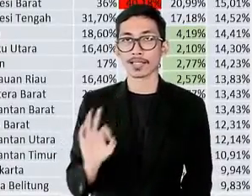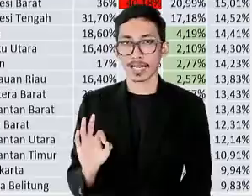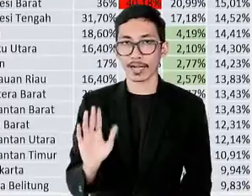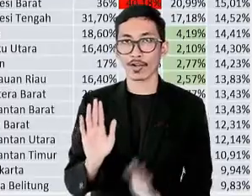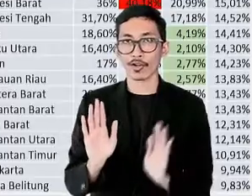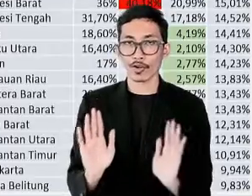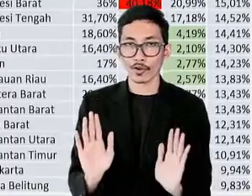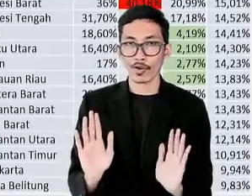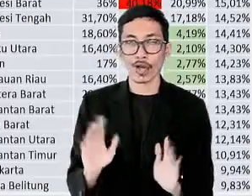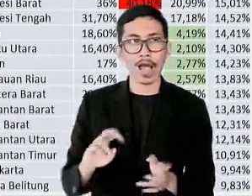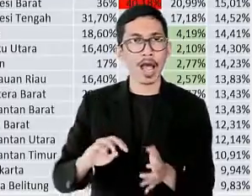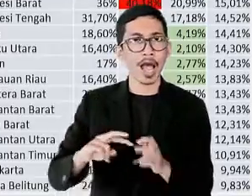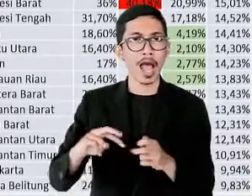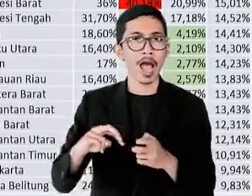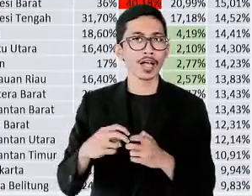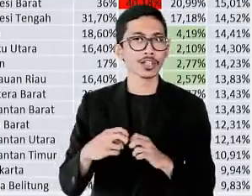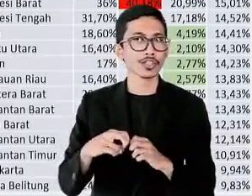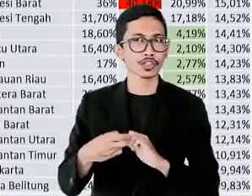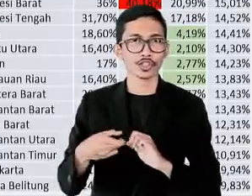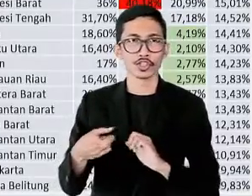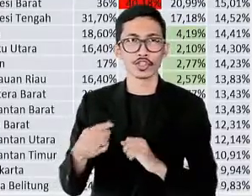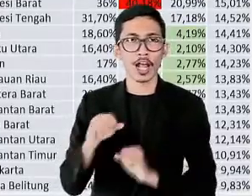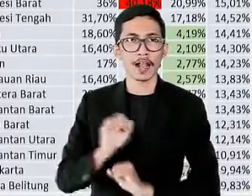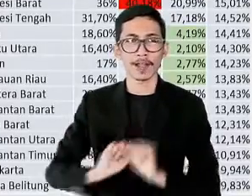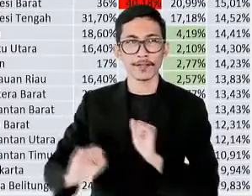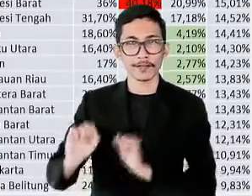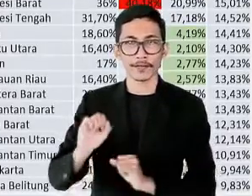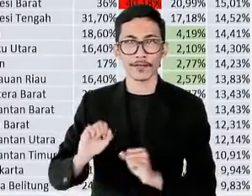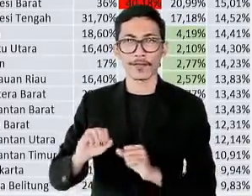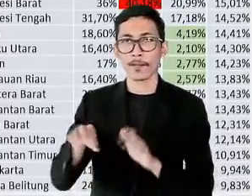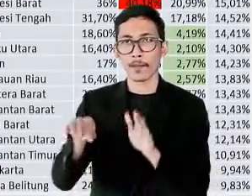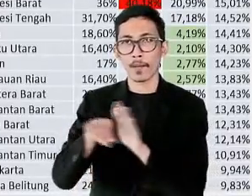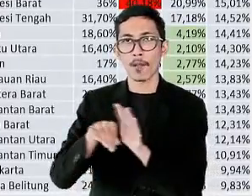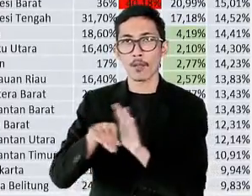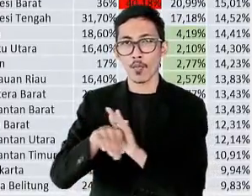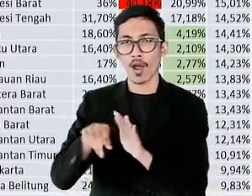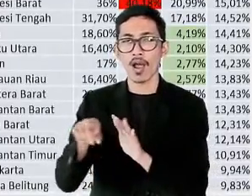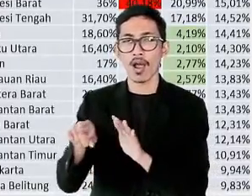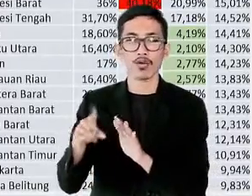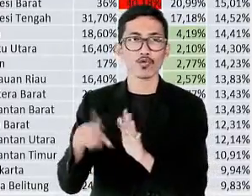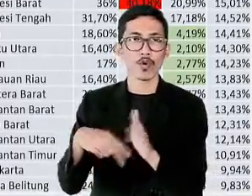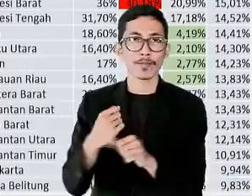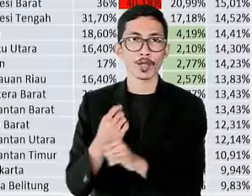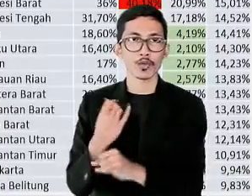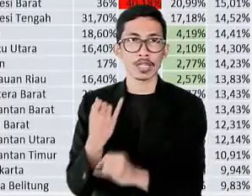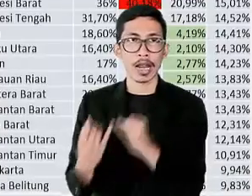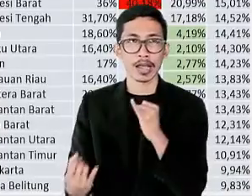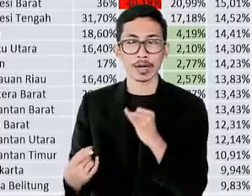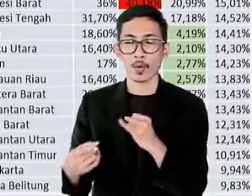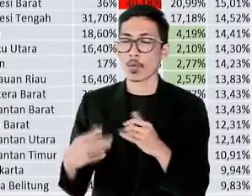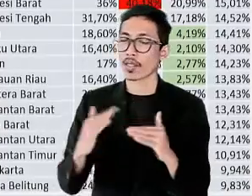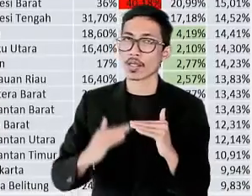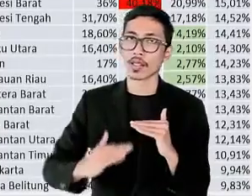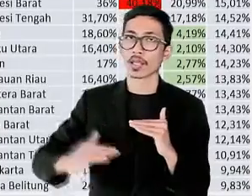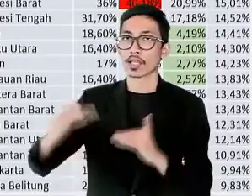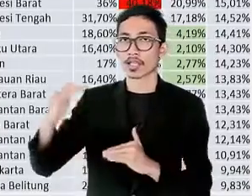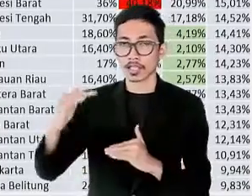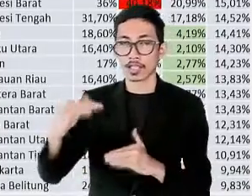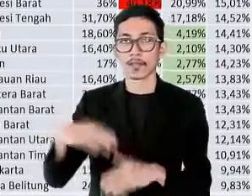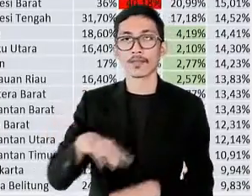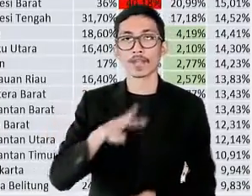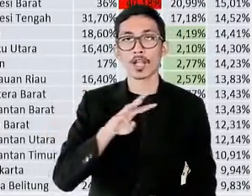kasus aktif Papua selama dua minggu terakhir juga merupakan yang paling tinggi se-indonesia yaitu